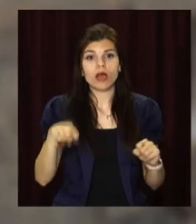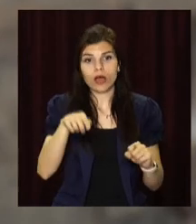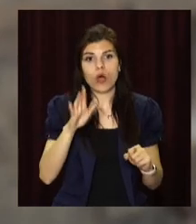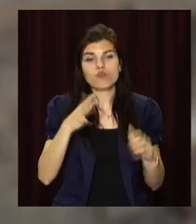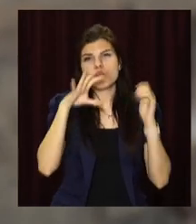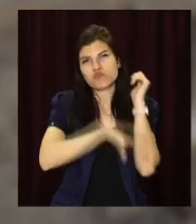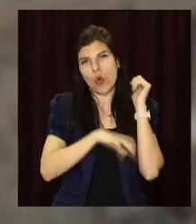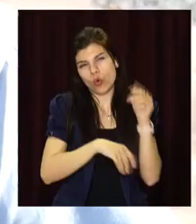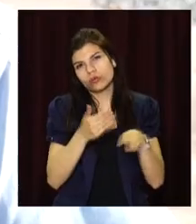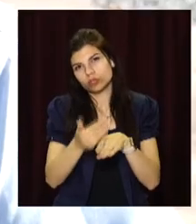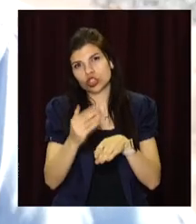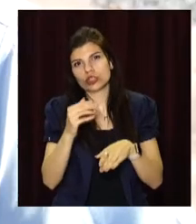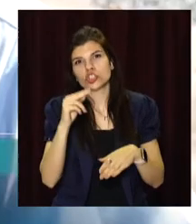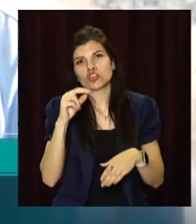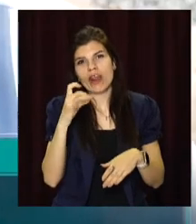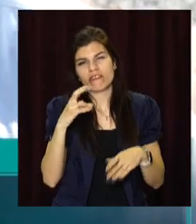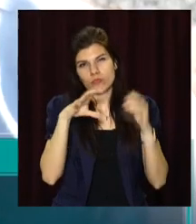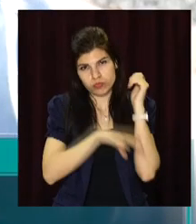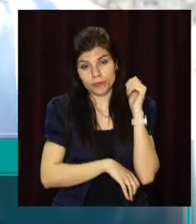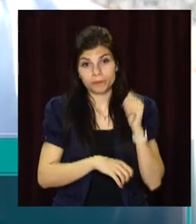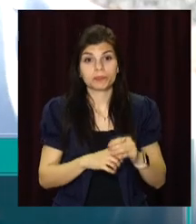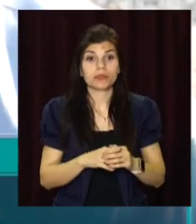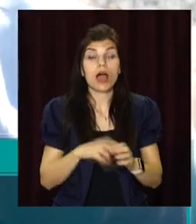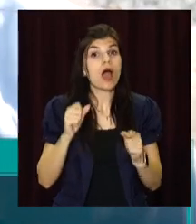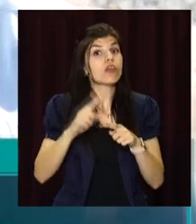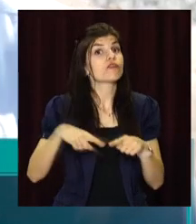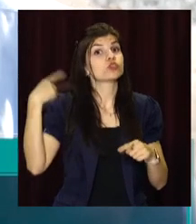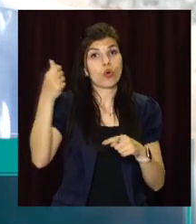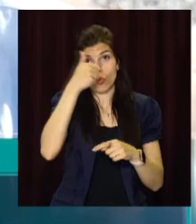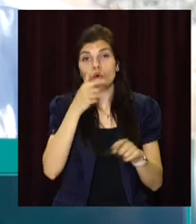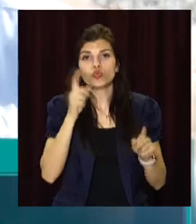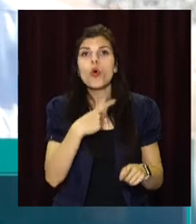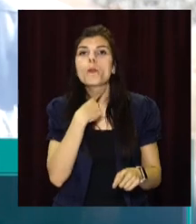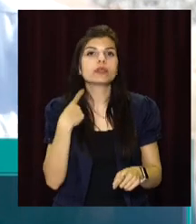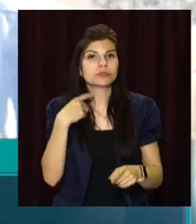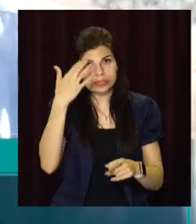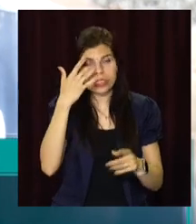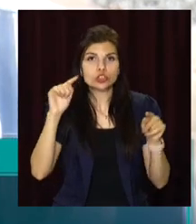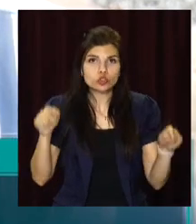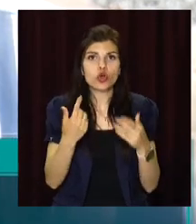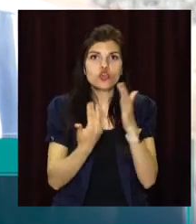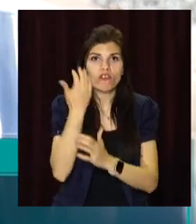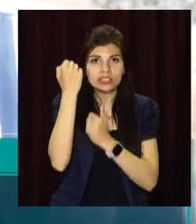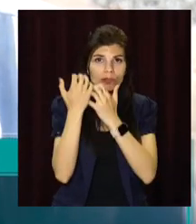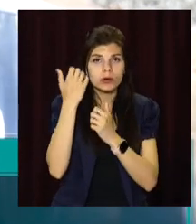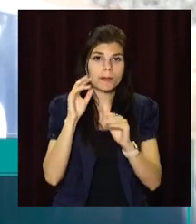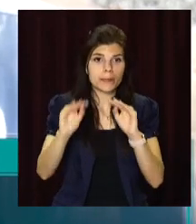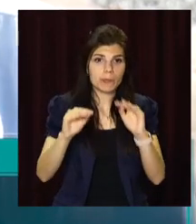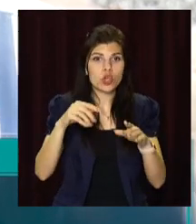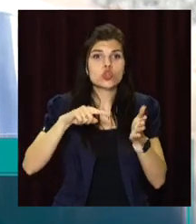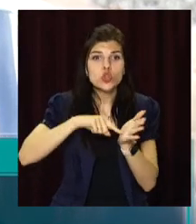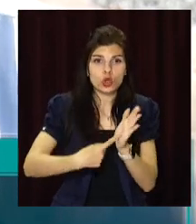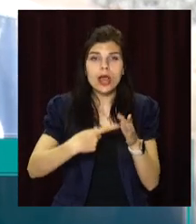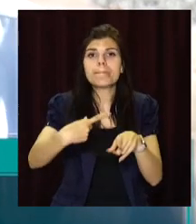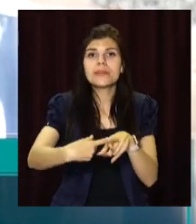запустять наприкінці червня. На наступний рік ми плануємо также обеспечить, создать новые светофорные объекты. Это